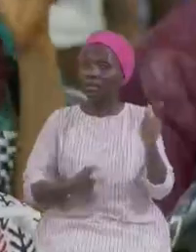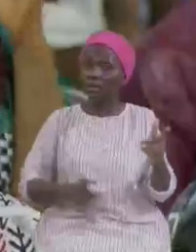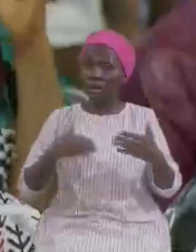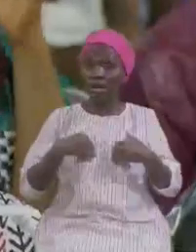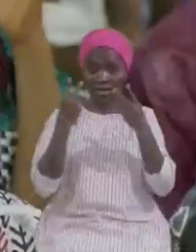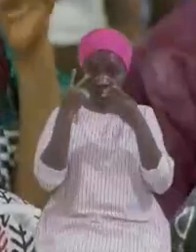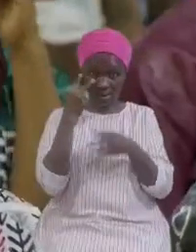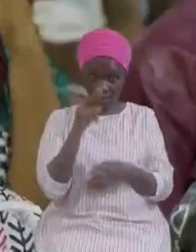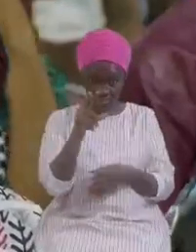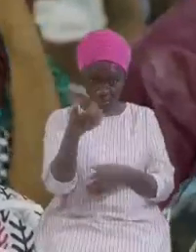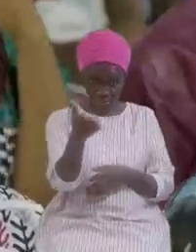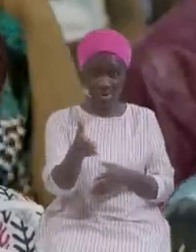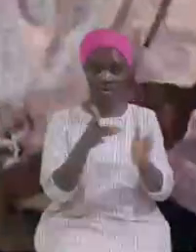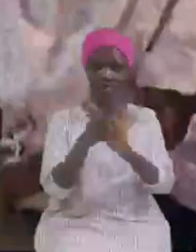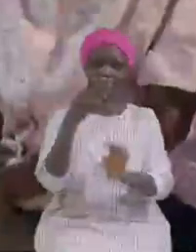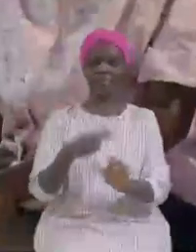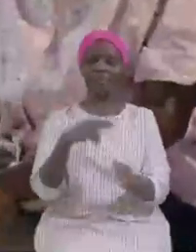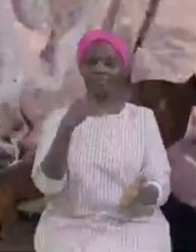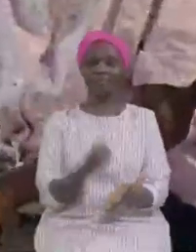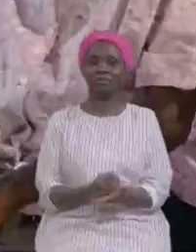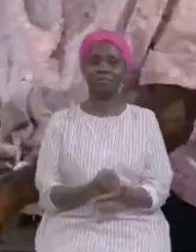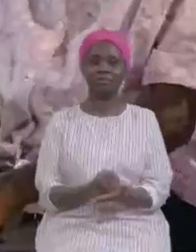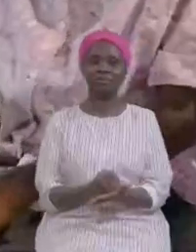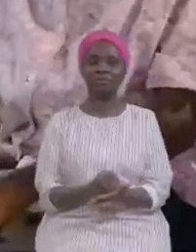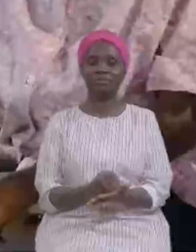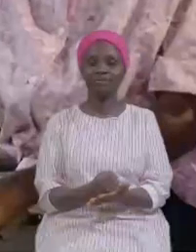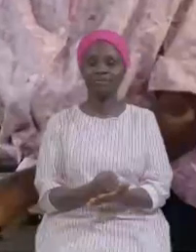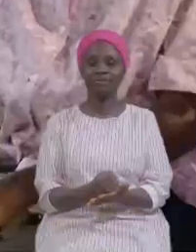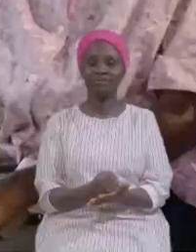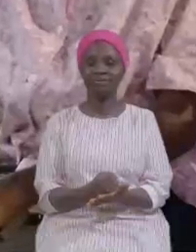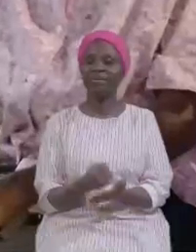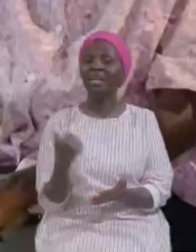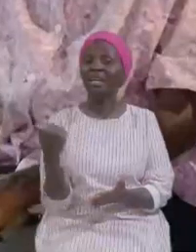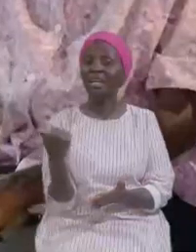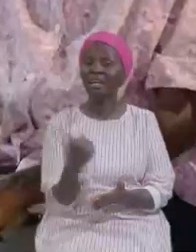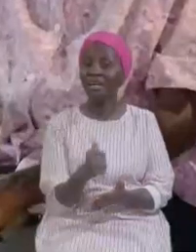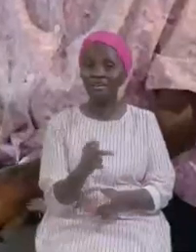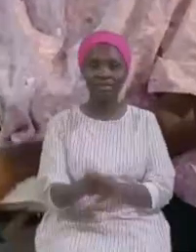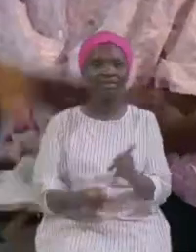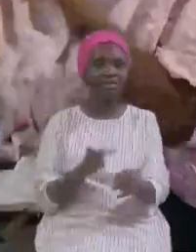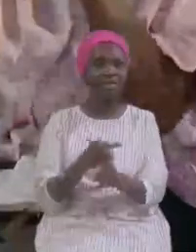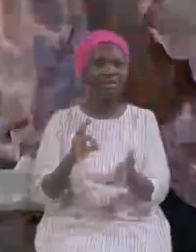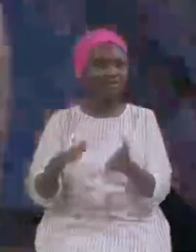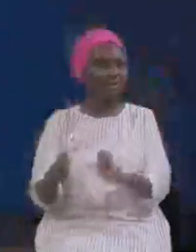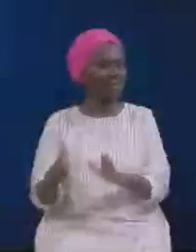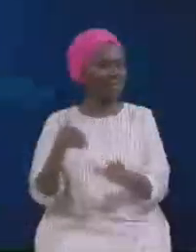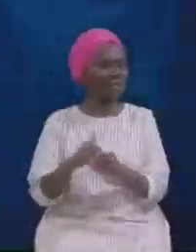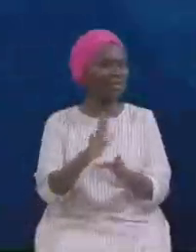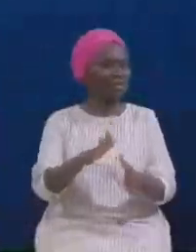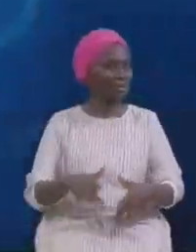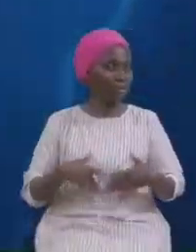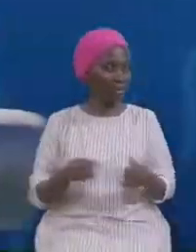là-bas. Donnez-moi un bon amen. Et toute forme de mort dans ta